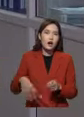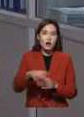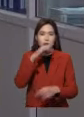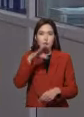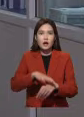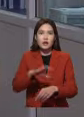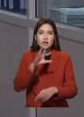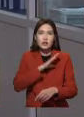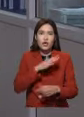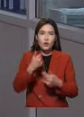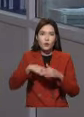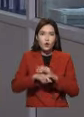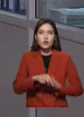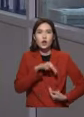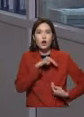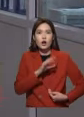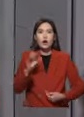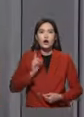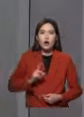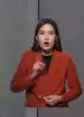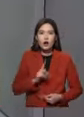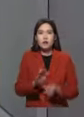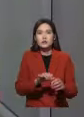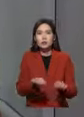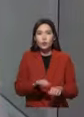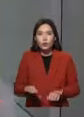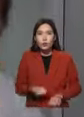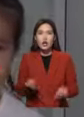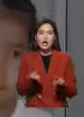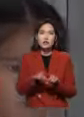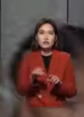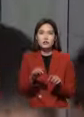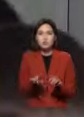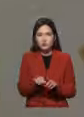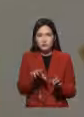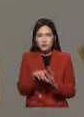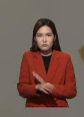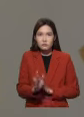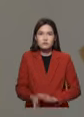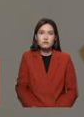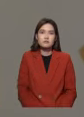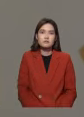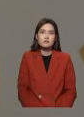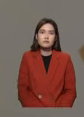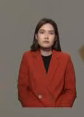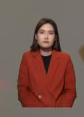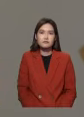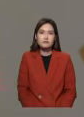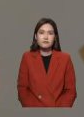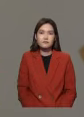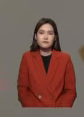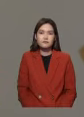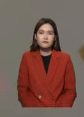анықталды. Олардың ішінде күзетші, еден жуушы секілді кіші қызметкерлер де бар. Жайсыз хабарлама болды